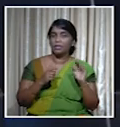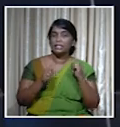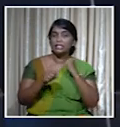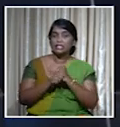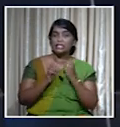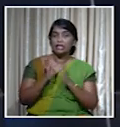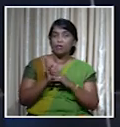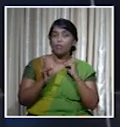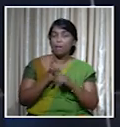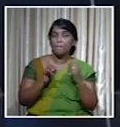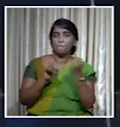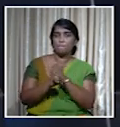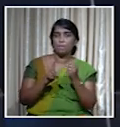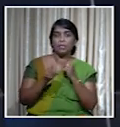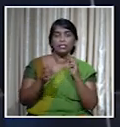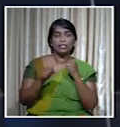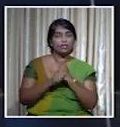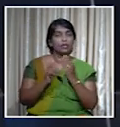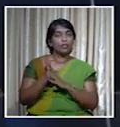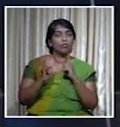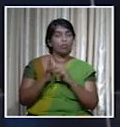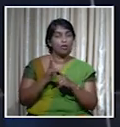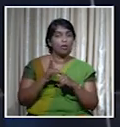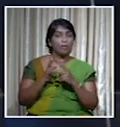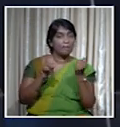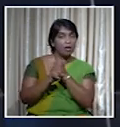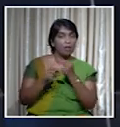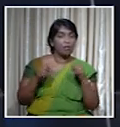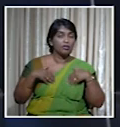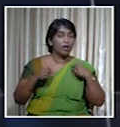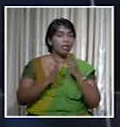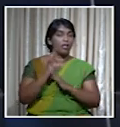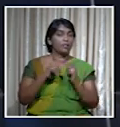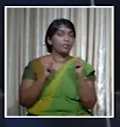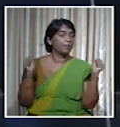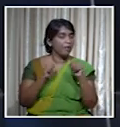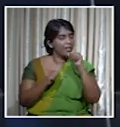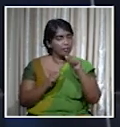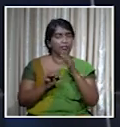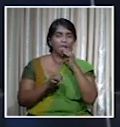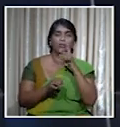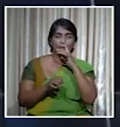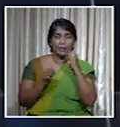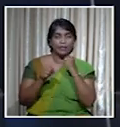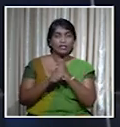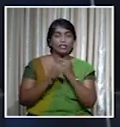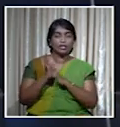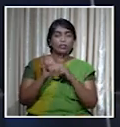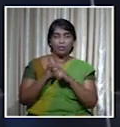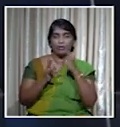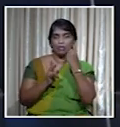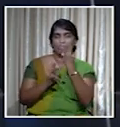GMO එකේ බලපෑමට GMO එකේ බලපෑමට සෞඛ්‍ය අමාත්‍යතුමා බයයි යට වෙලා තියෙන්නේ. ඔක තමයි ඇත්ත කතා. GMO එකේ ඉන්නවා කීප